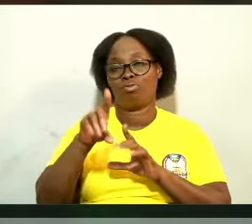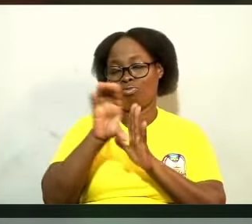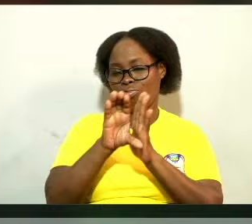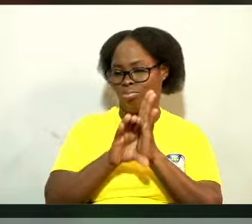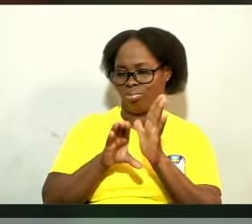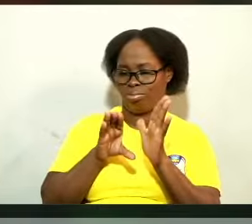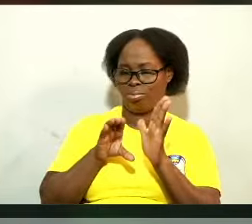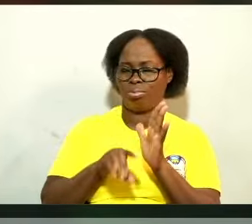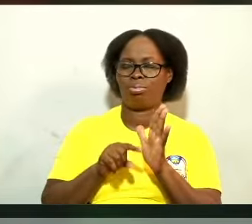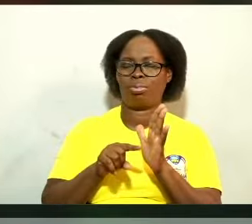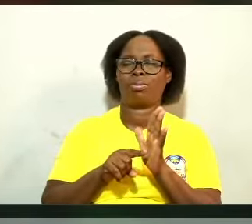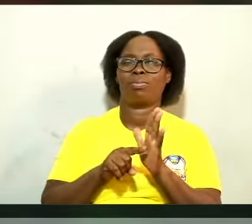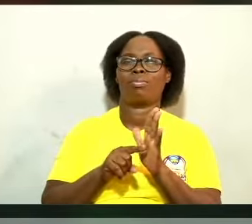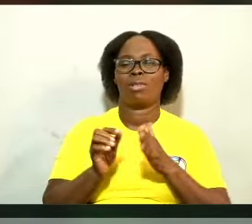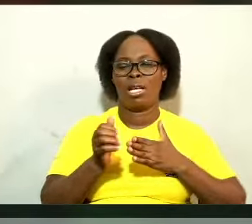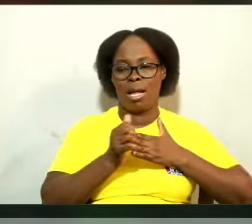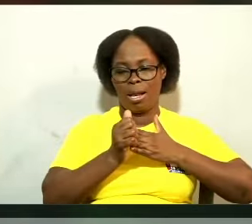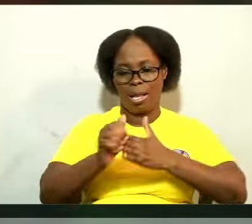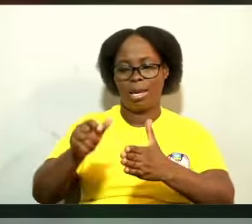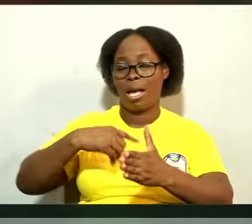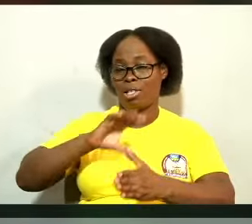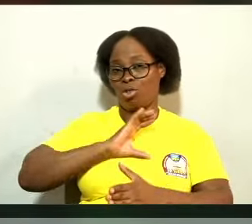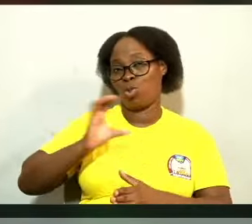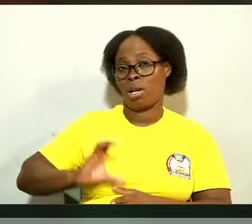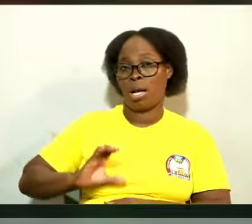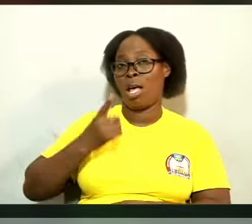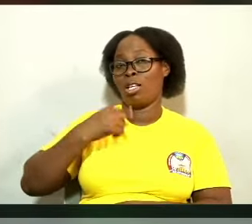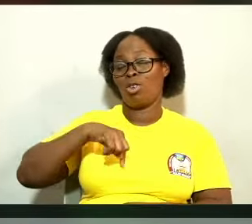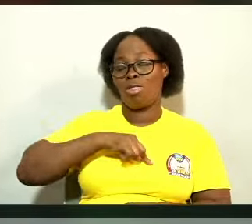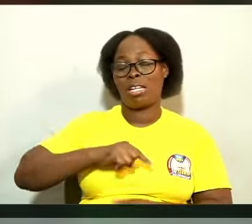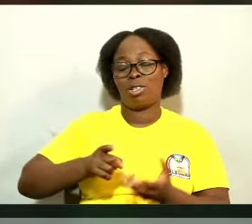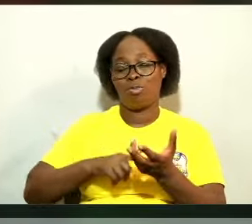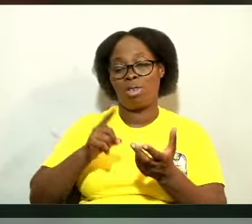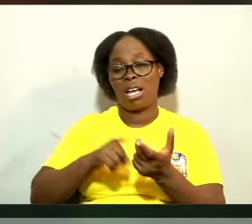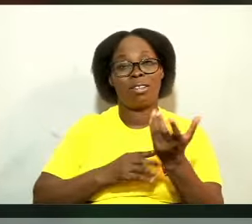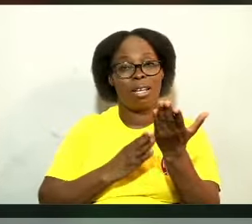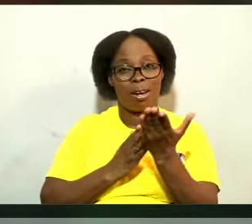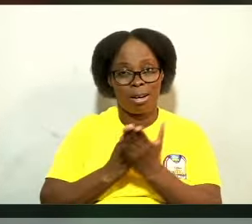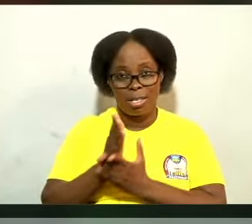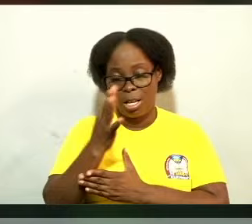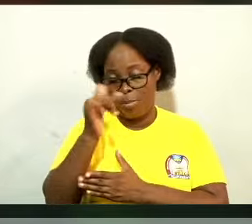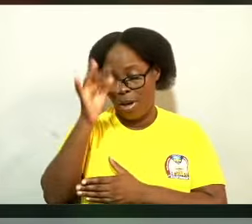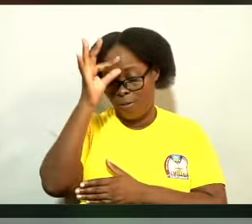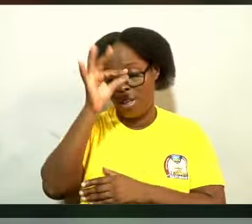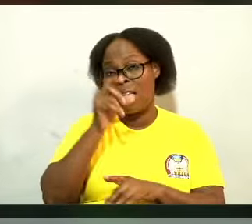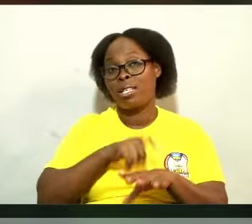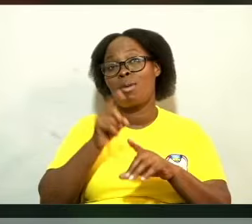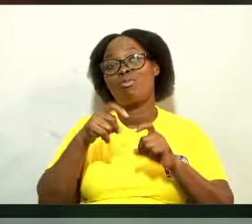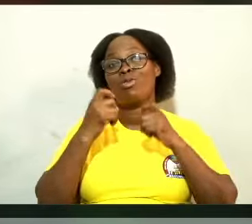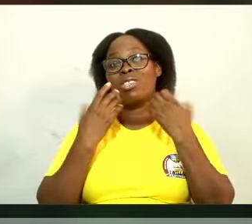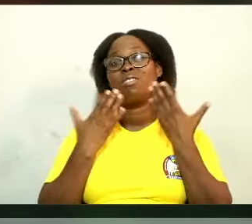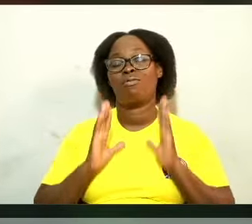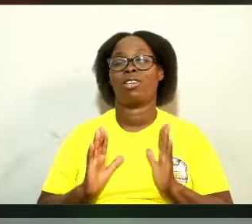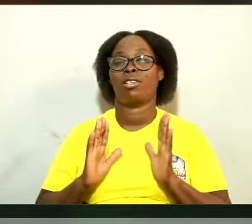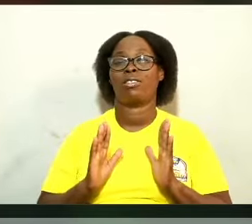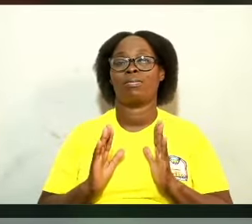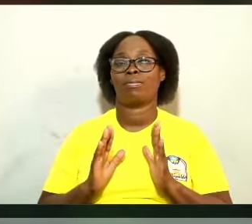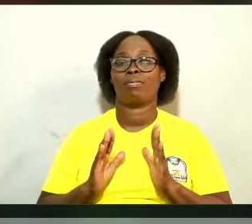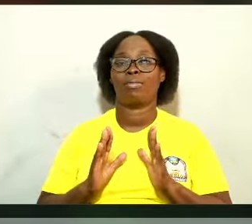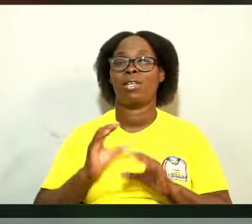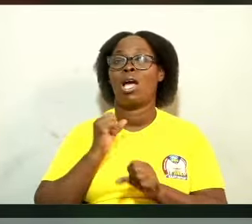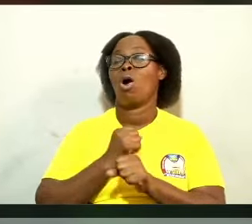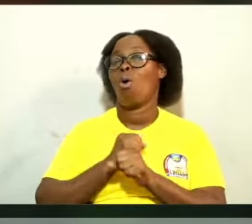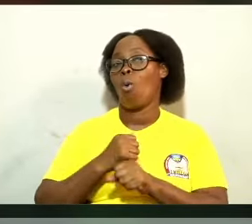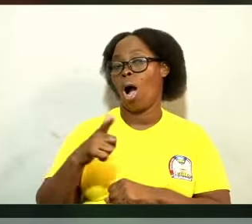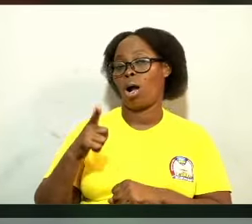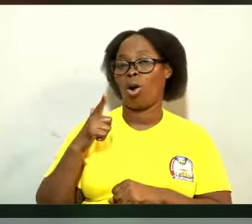kiongozi kutuleta kwa Kristo, ili tuhesabiwe haki kwa imani. Kwa hiyo ukitenda dhambi, kazi ya sheria